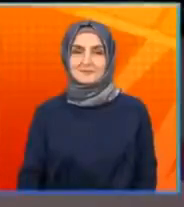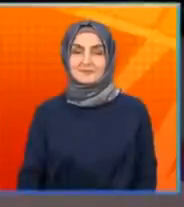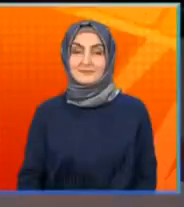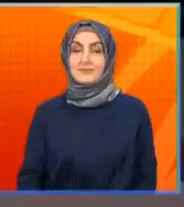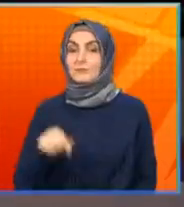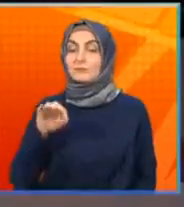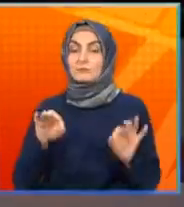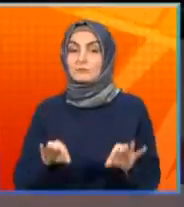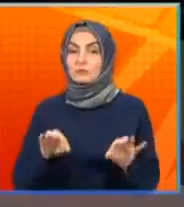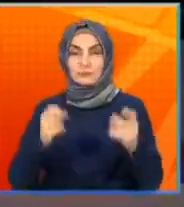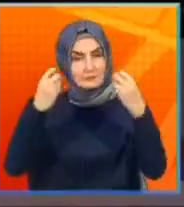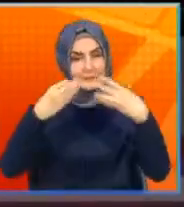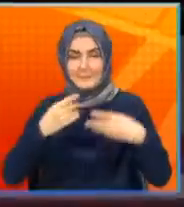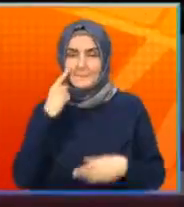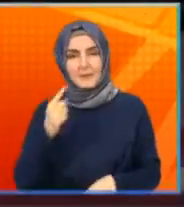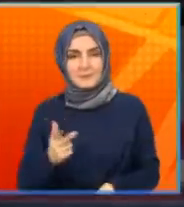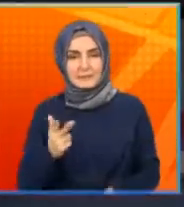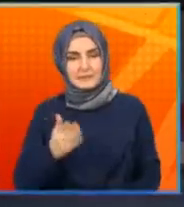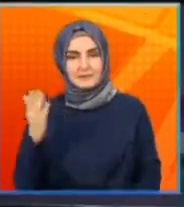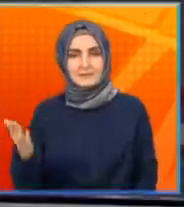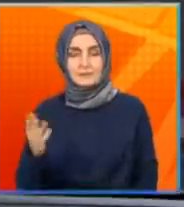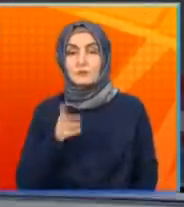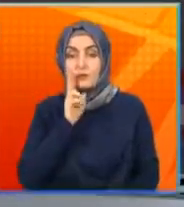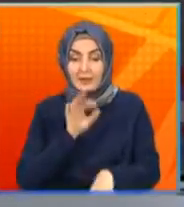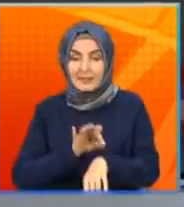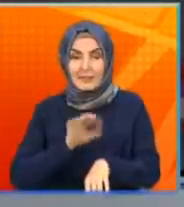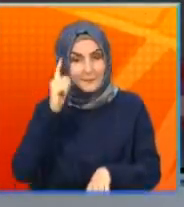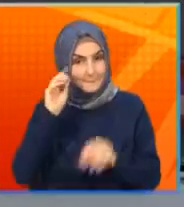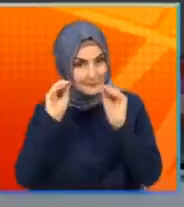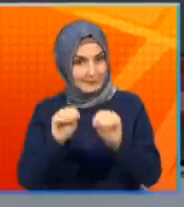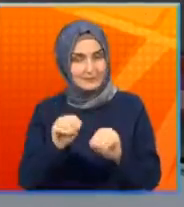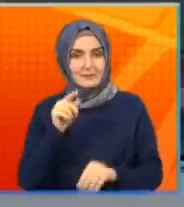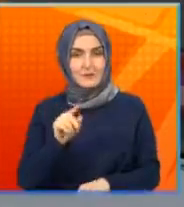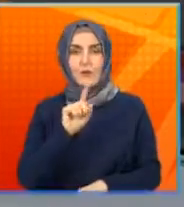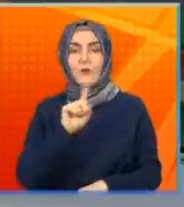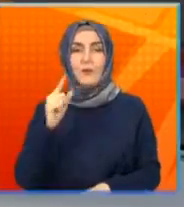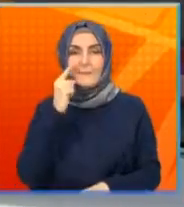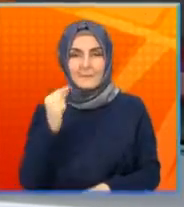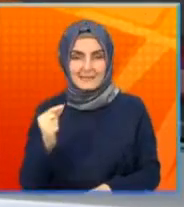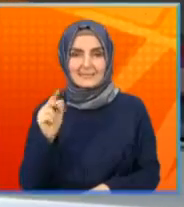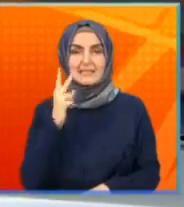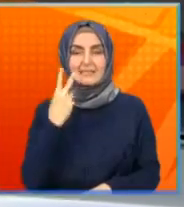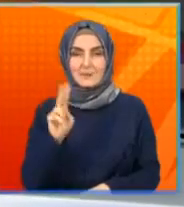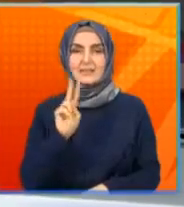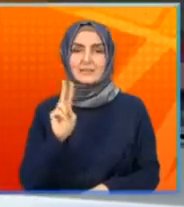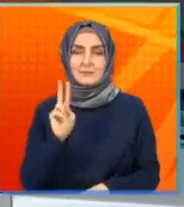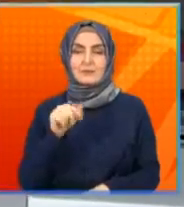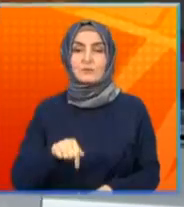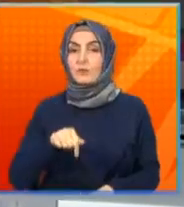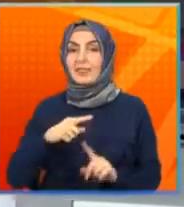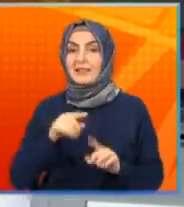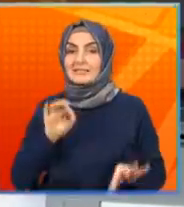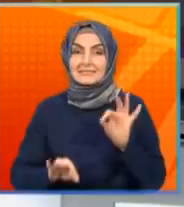bu ve bugün rakamlara Bakalım hemen hızlıca son dakika bilgisi olarak olmayı s2020 rakamları bugünkü test sayısı